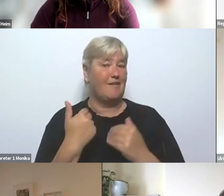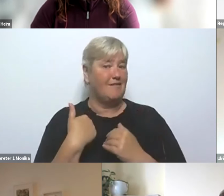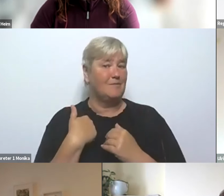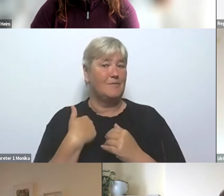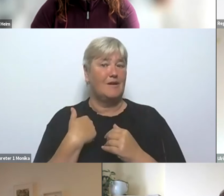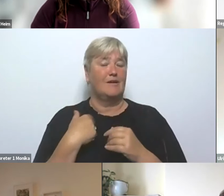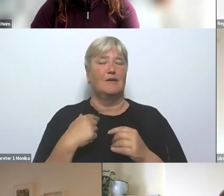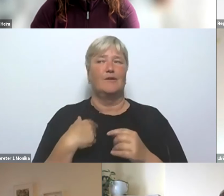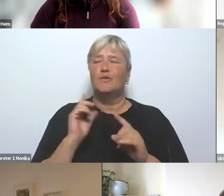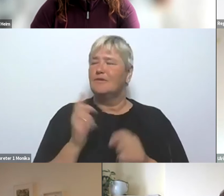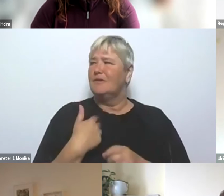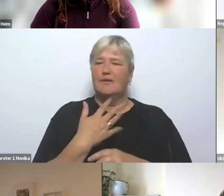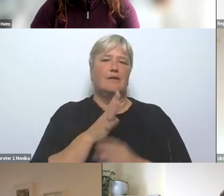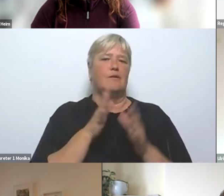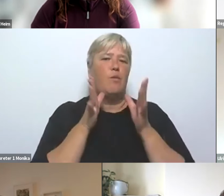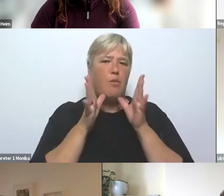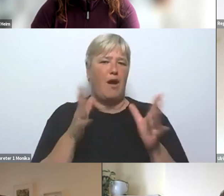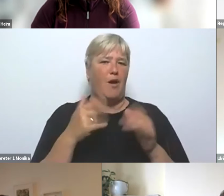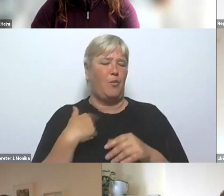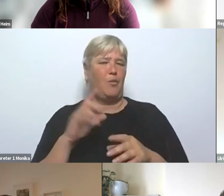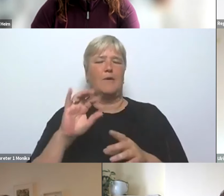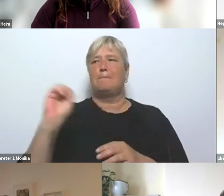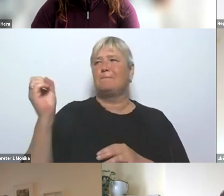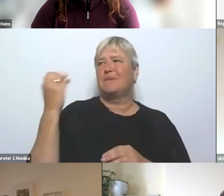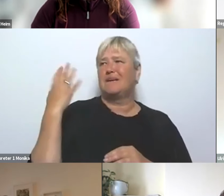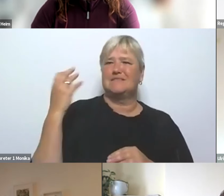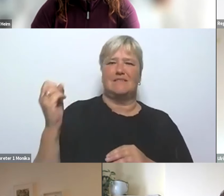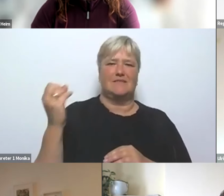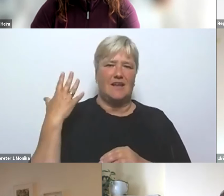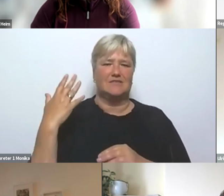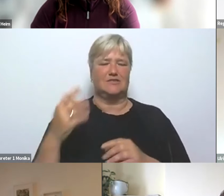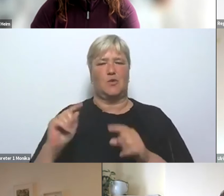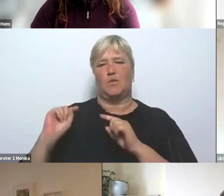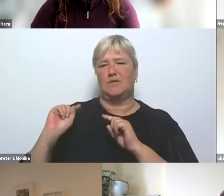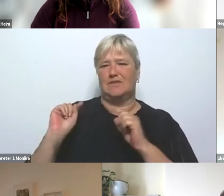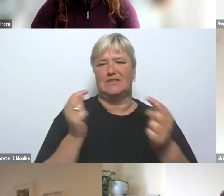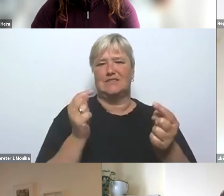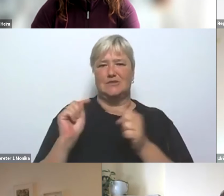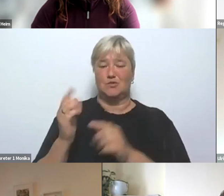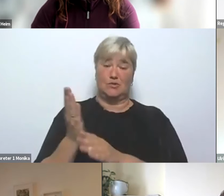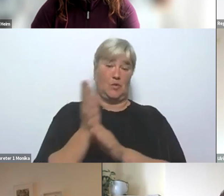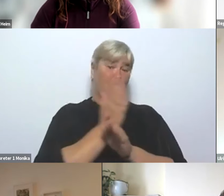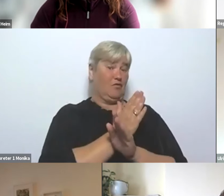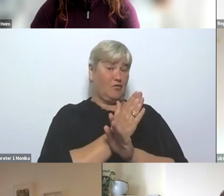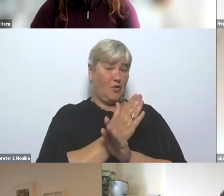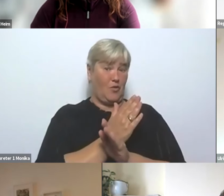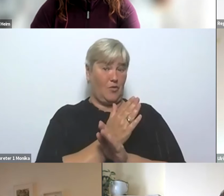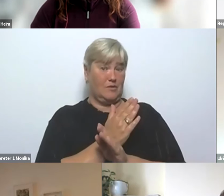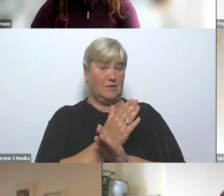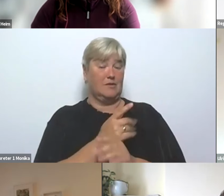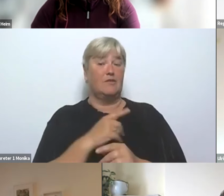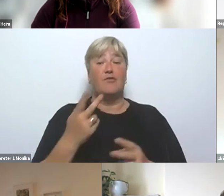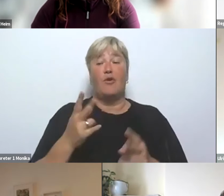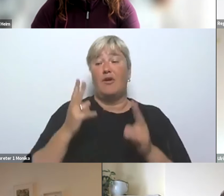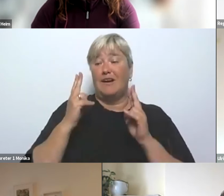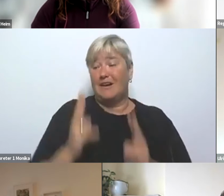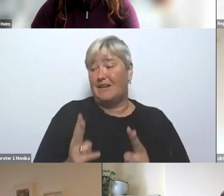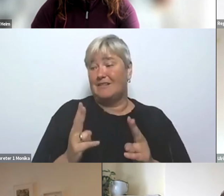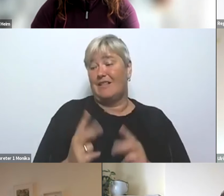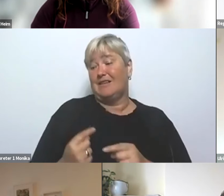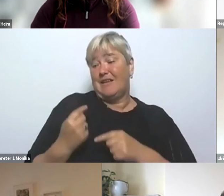schwer beeindruckt von den Präsentationen und von der Diskussion vorher, nämlich die rechtlichen